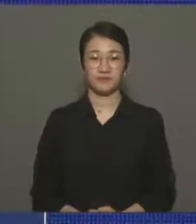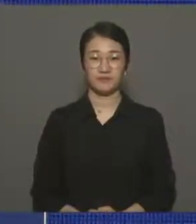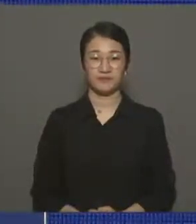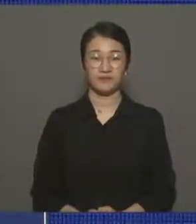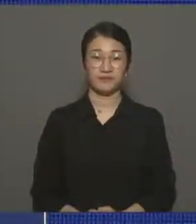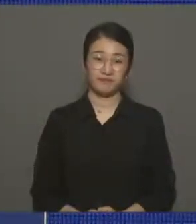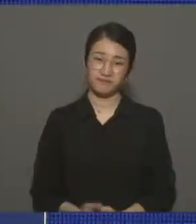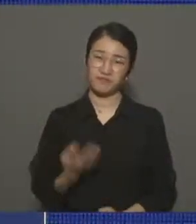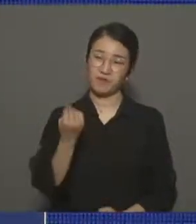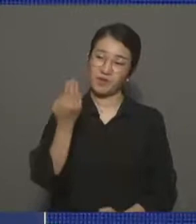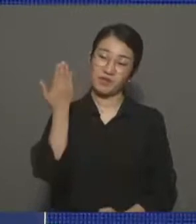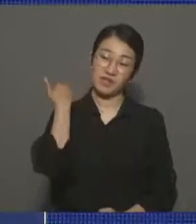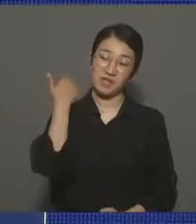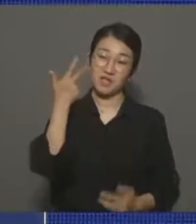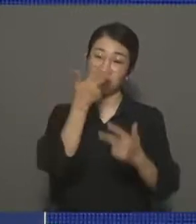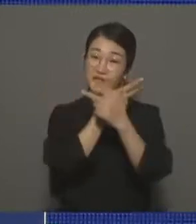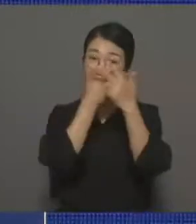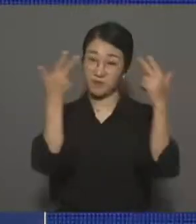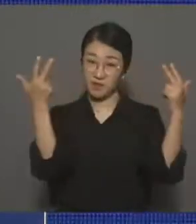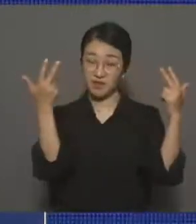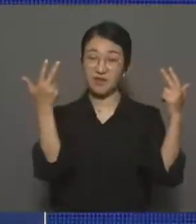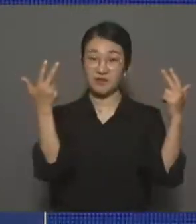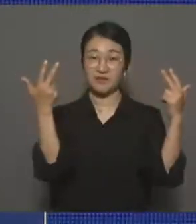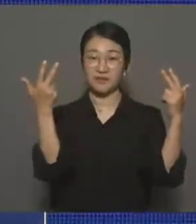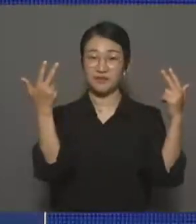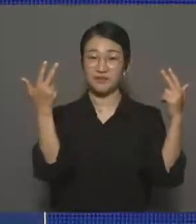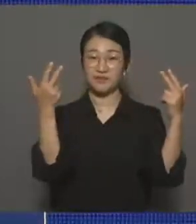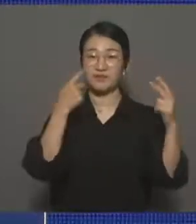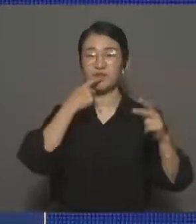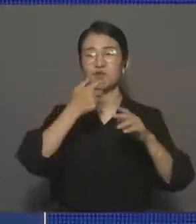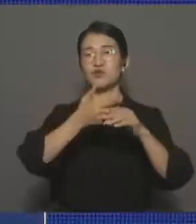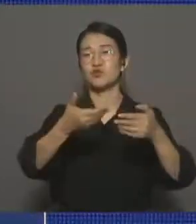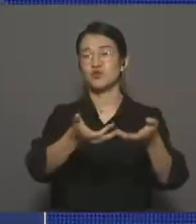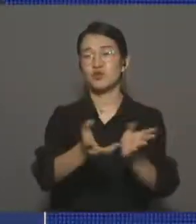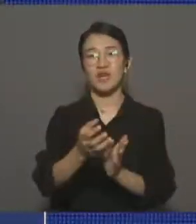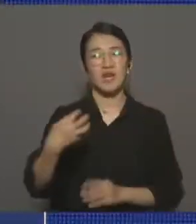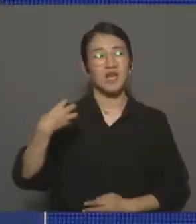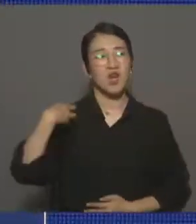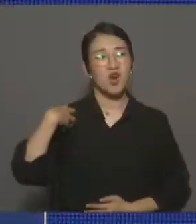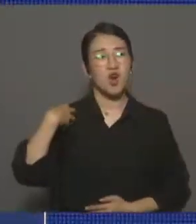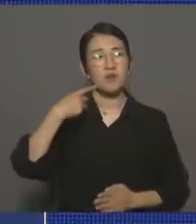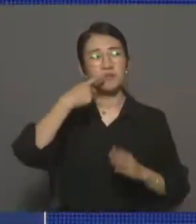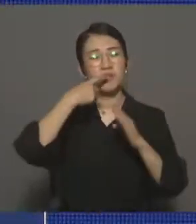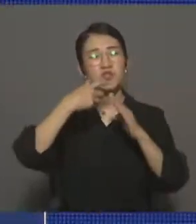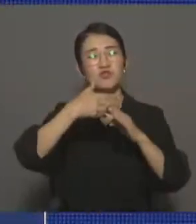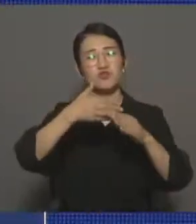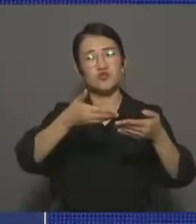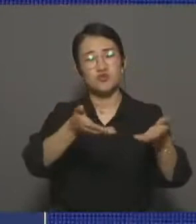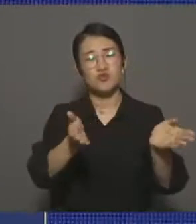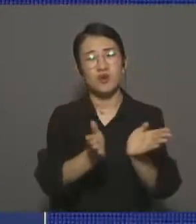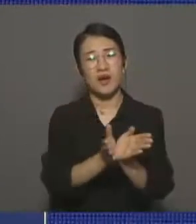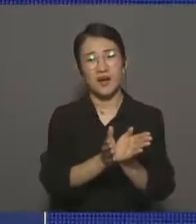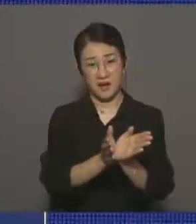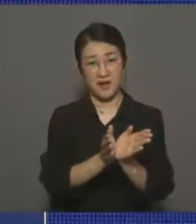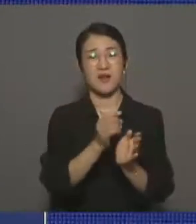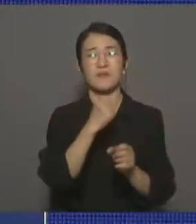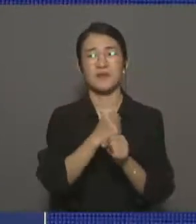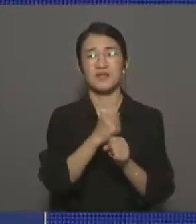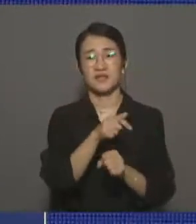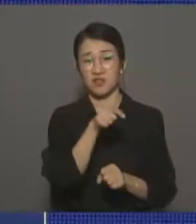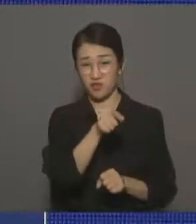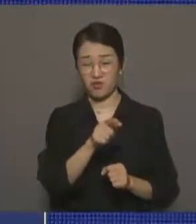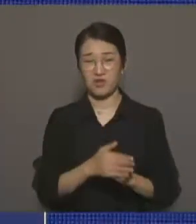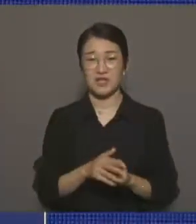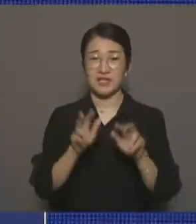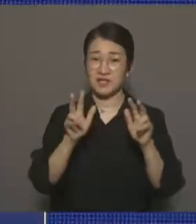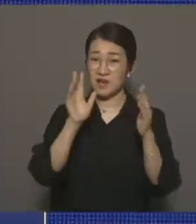얼마 전 이재명 후보가 어느 자리에서 민주당의 역할이 민주화 거기까지로 끝났고 이제 민주당이 하려는 게